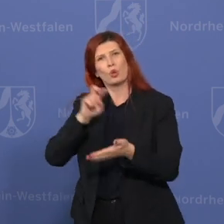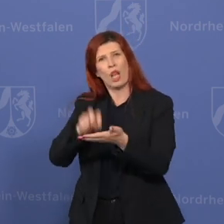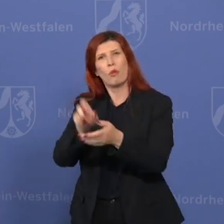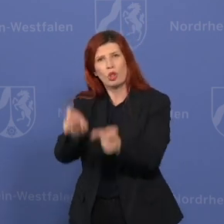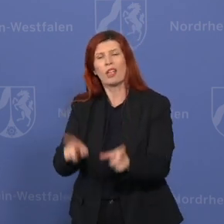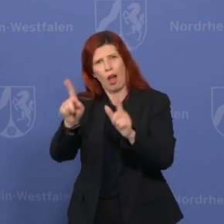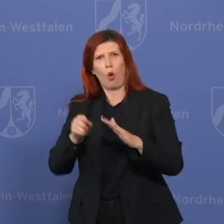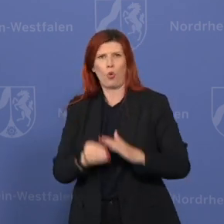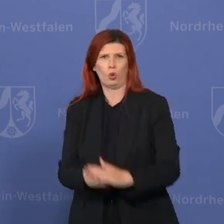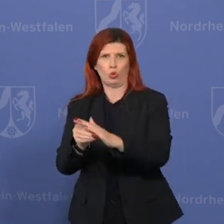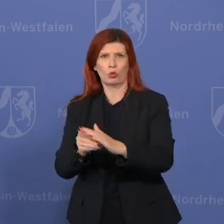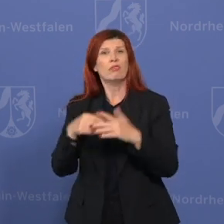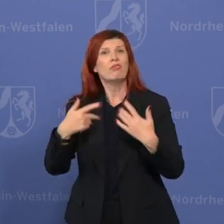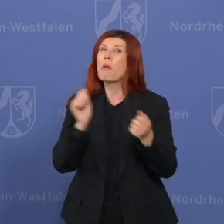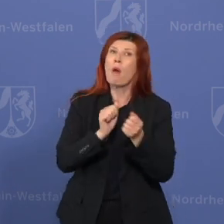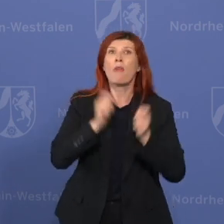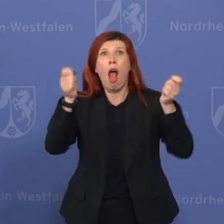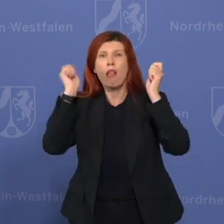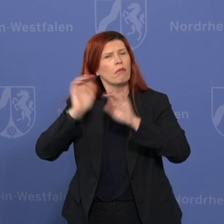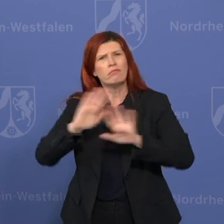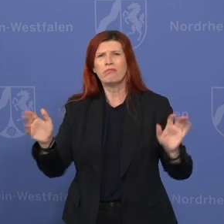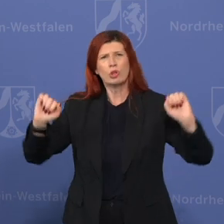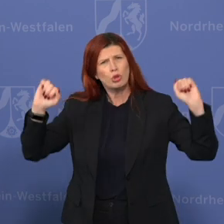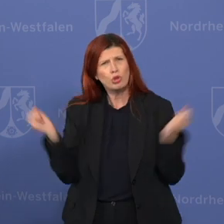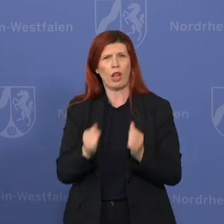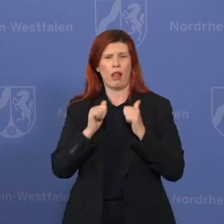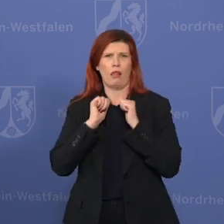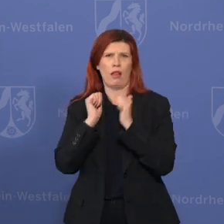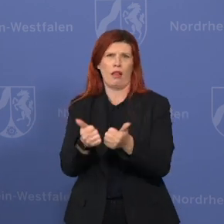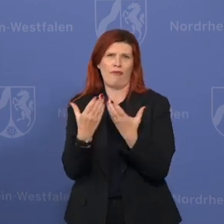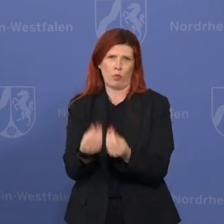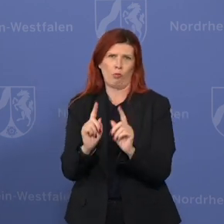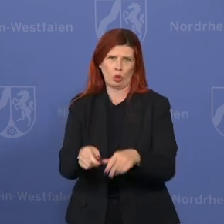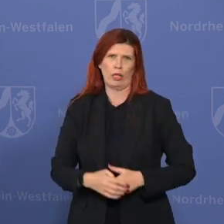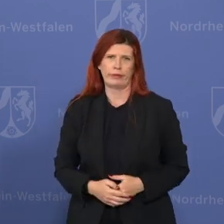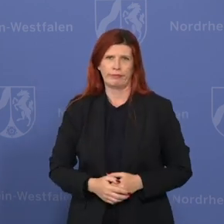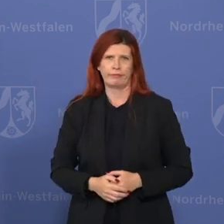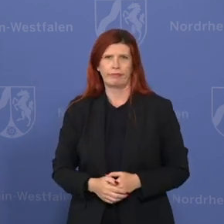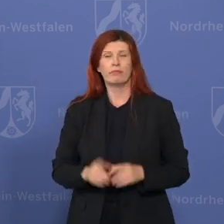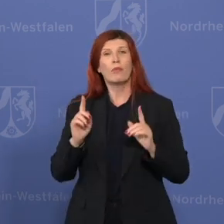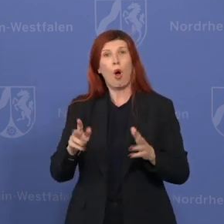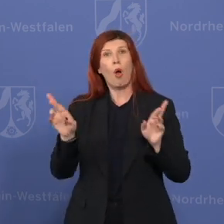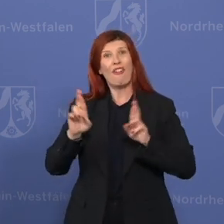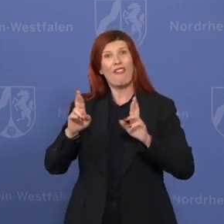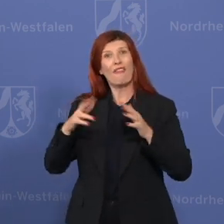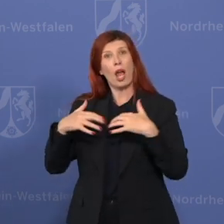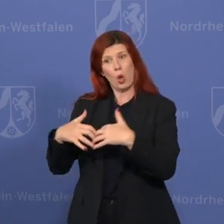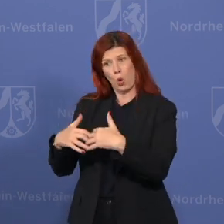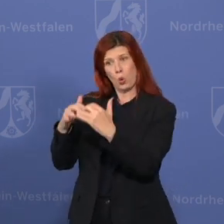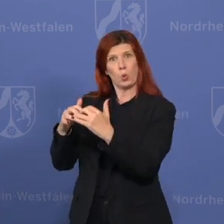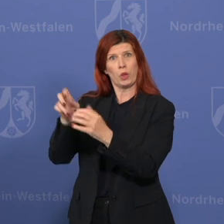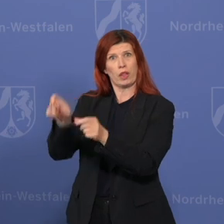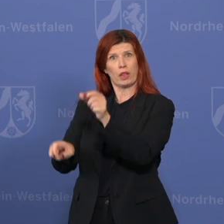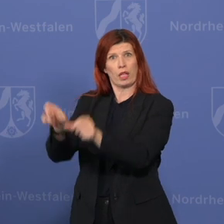und schnelle Lösung zu erreichen. Wir möchten auch Gründerinnen und Gründer, die ihre Leistungen erst nach